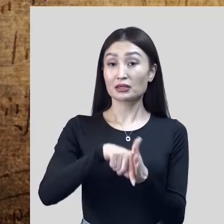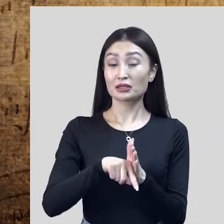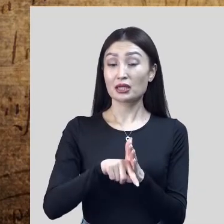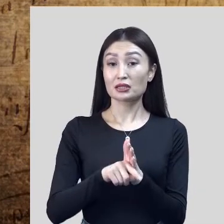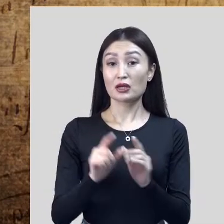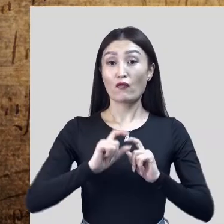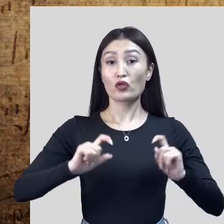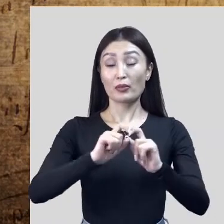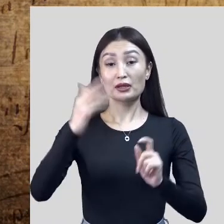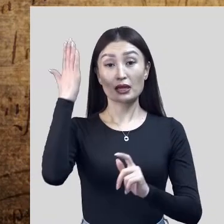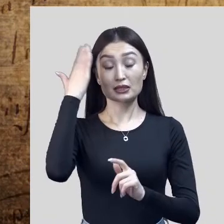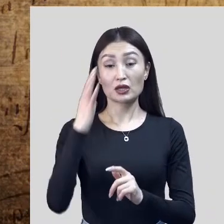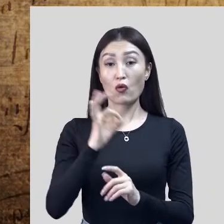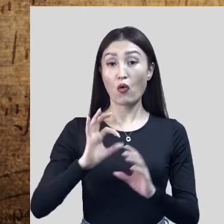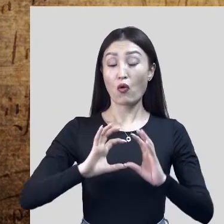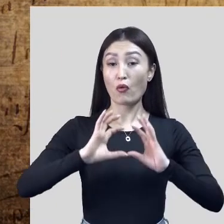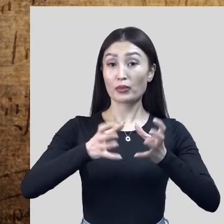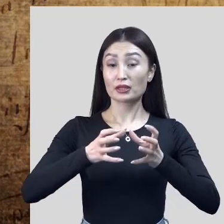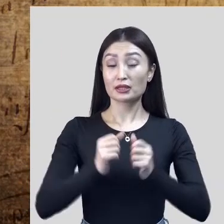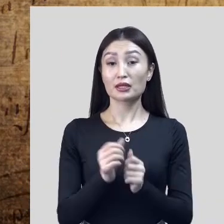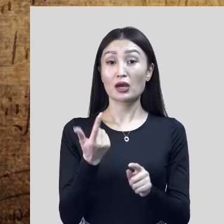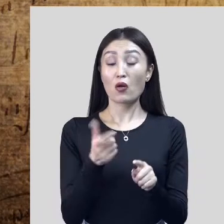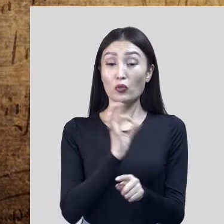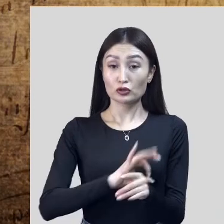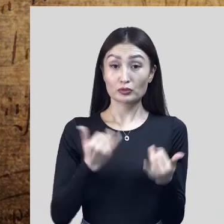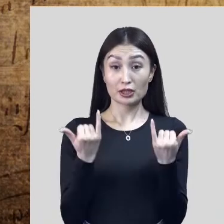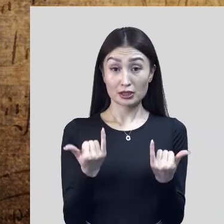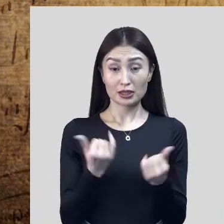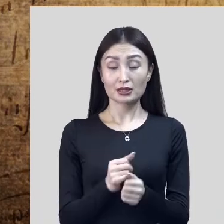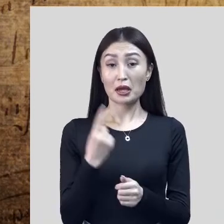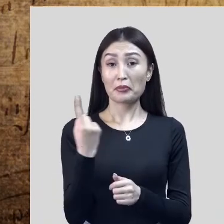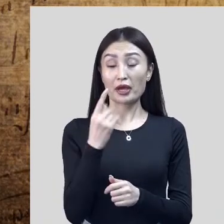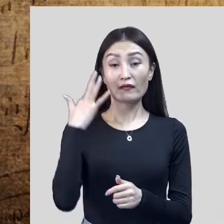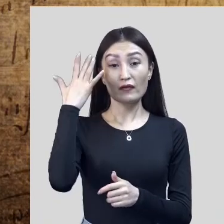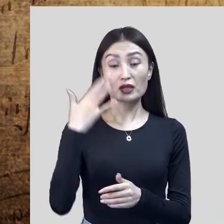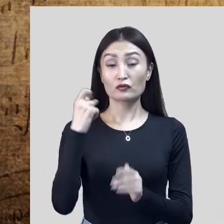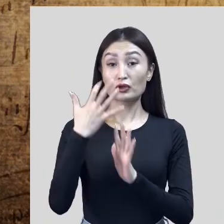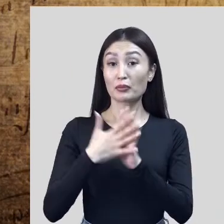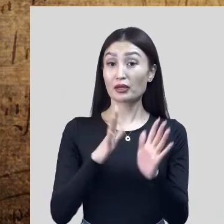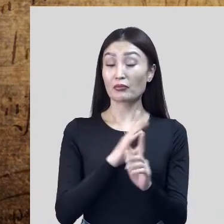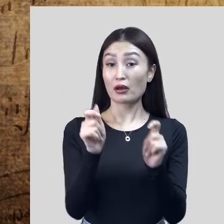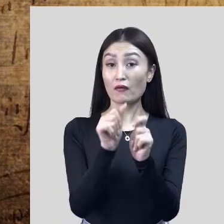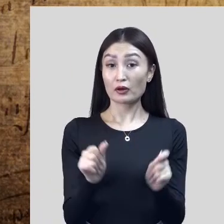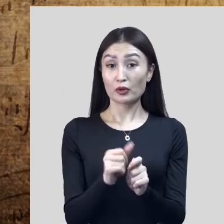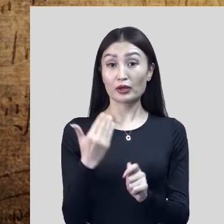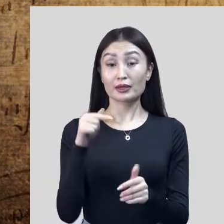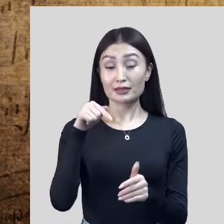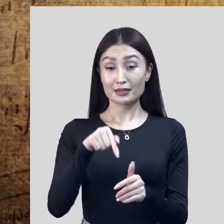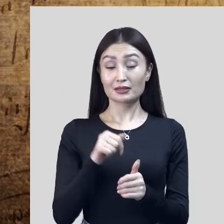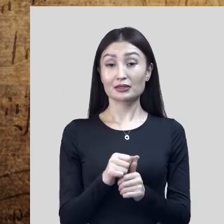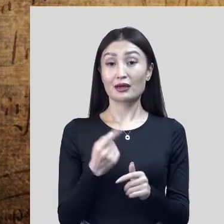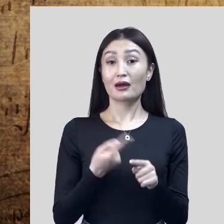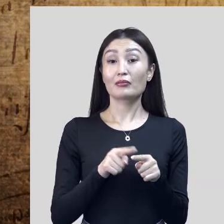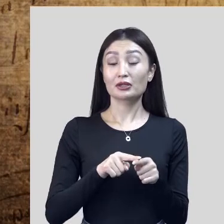те фундаментальные знания о мироздании, которым мы пользуемся сейчас. Первые философские понятия были сформулированы именно